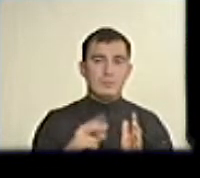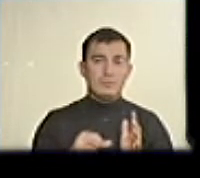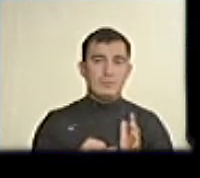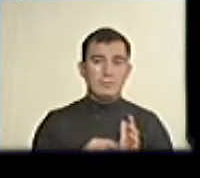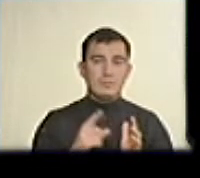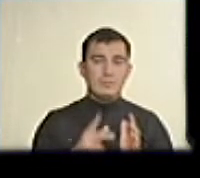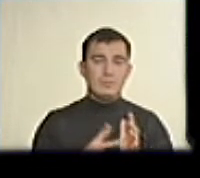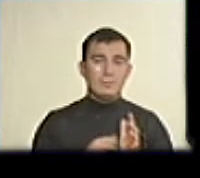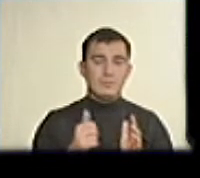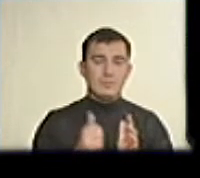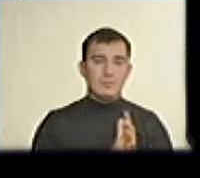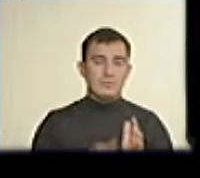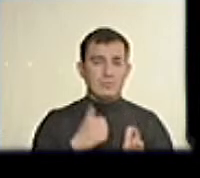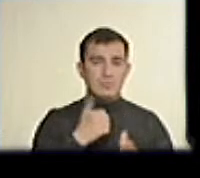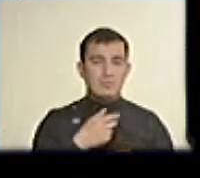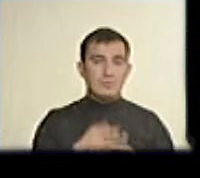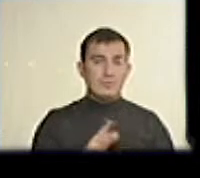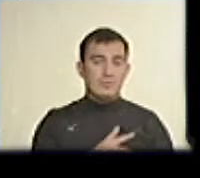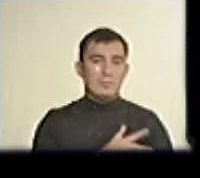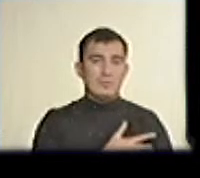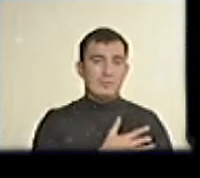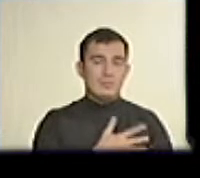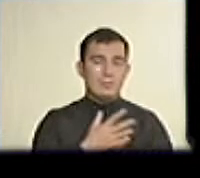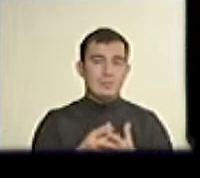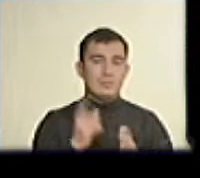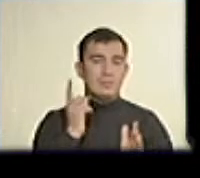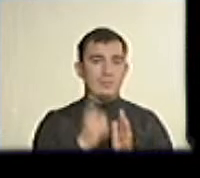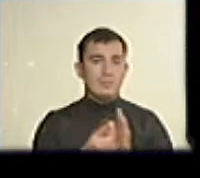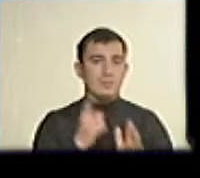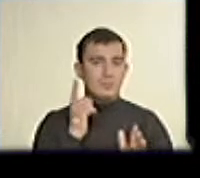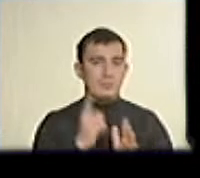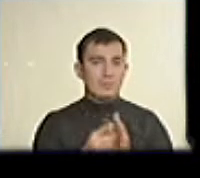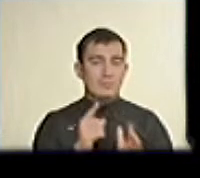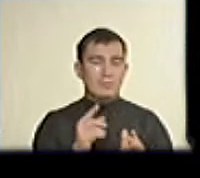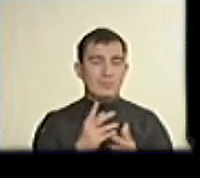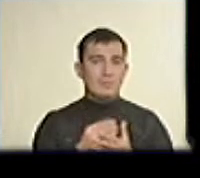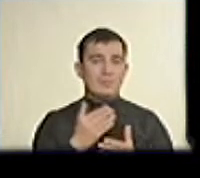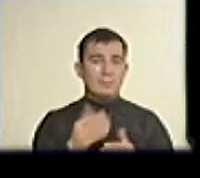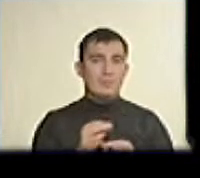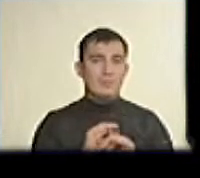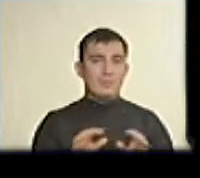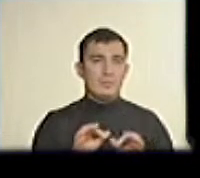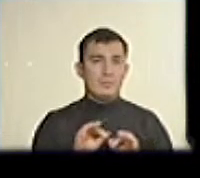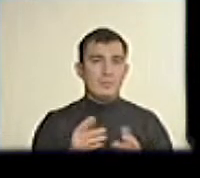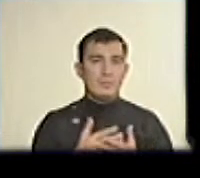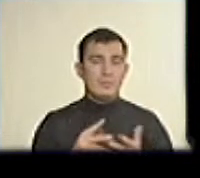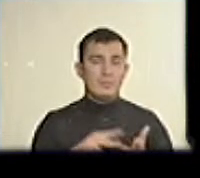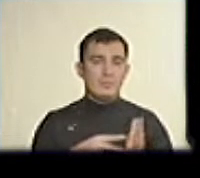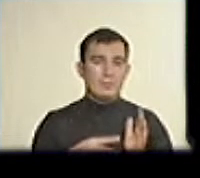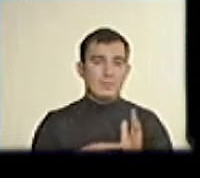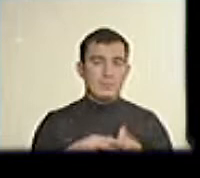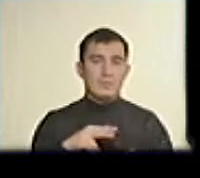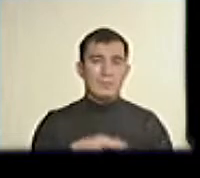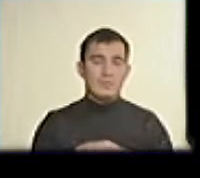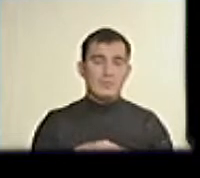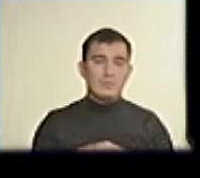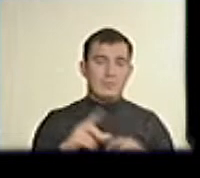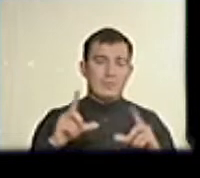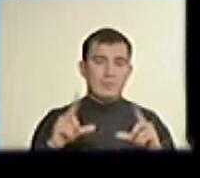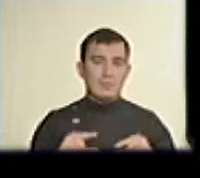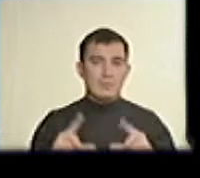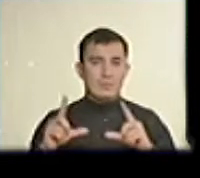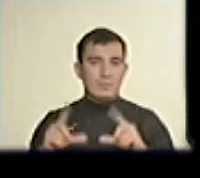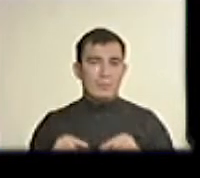1826-1860-yillarda asosan elchilar o'sha savdo bojini kamaytirish maqsadida kelishuvga erishishadi.